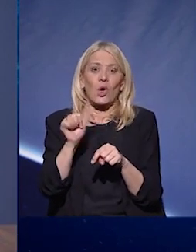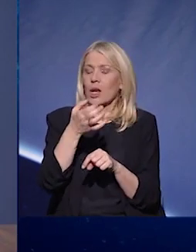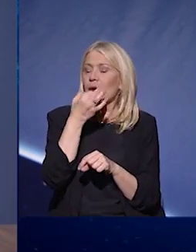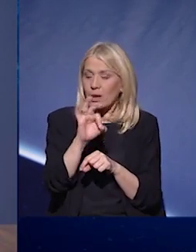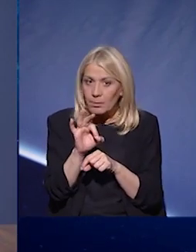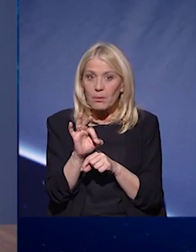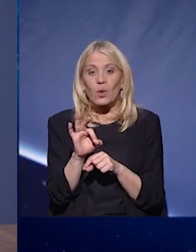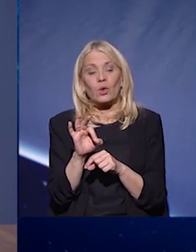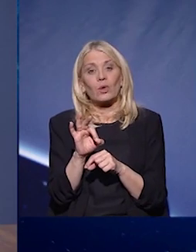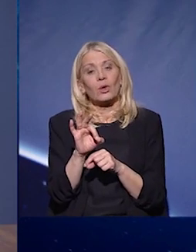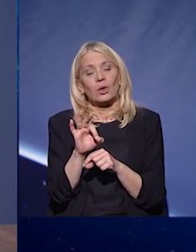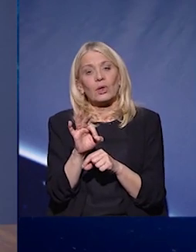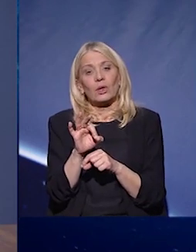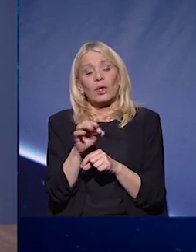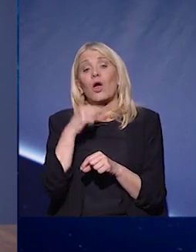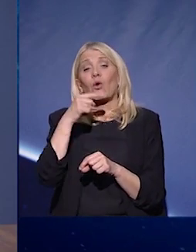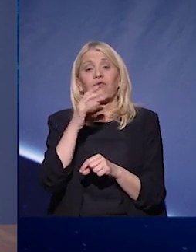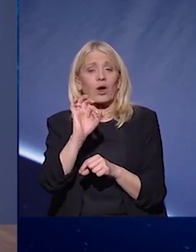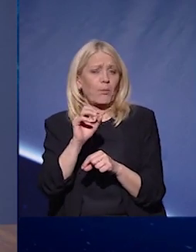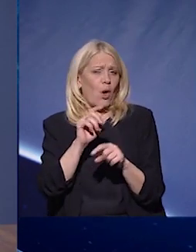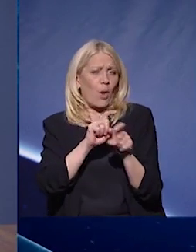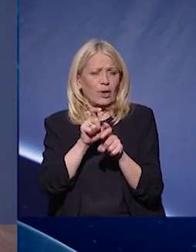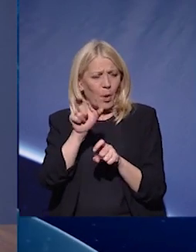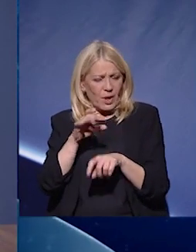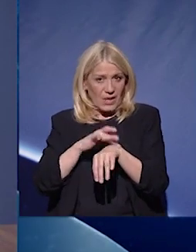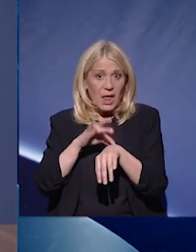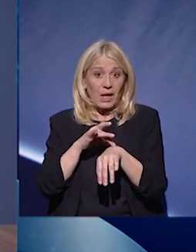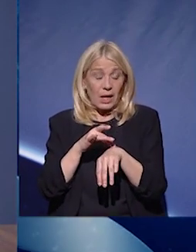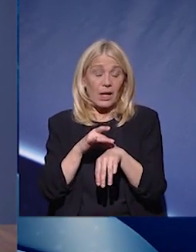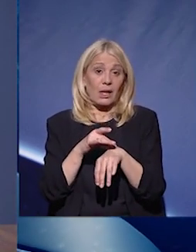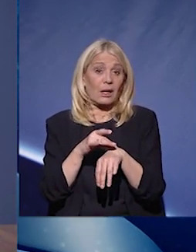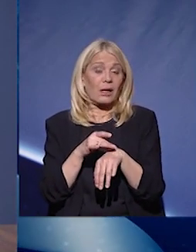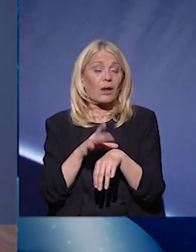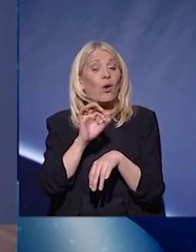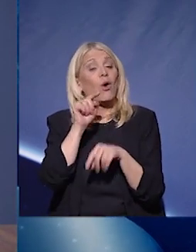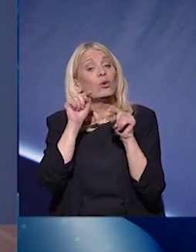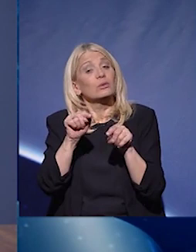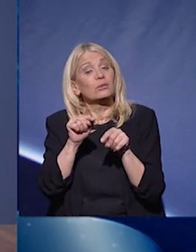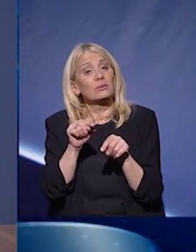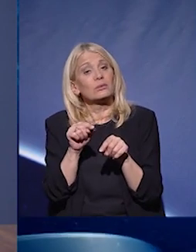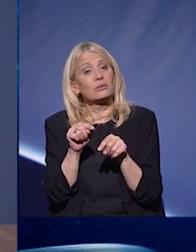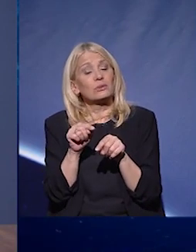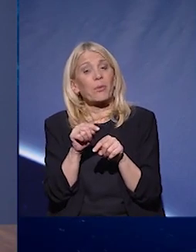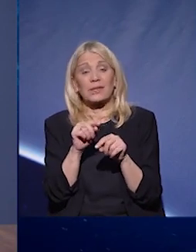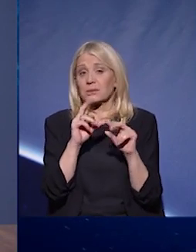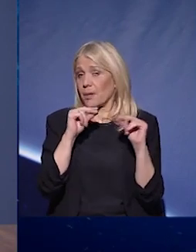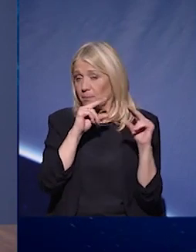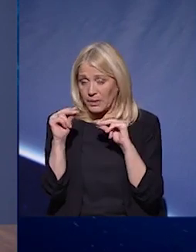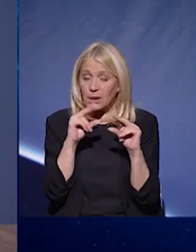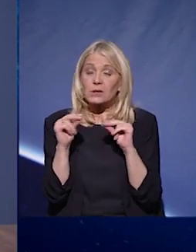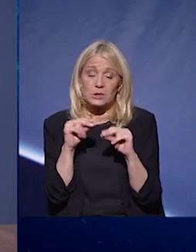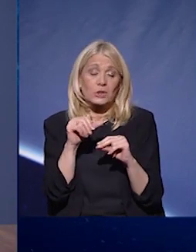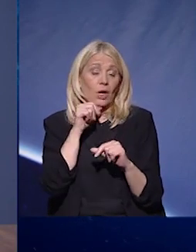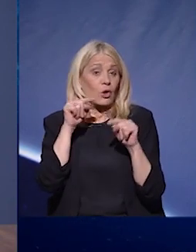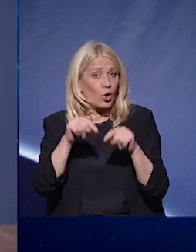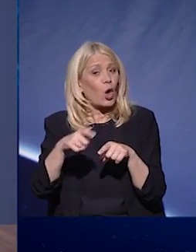najbolje. Govorim o epidemiolozima. O tome se priča i o